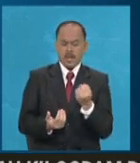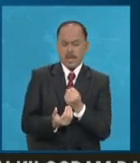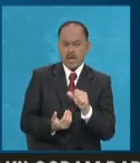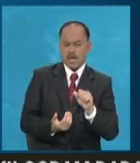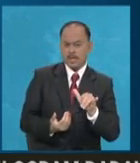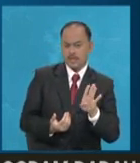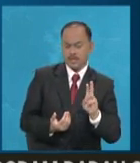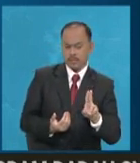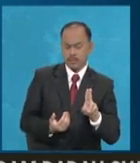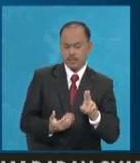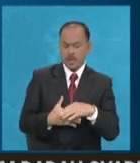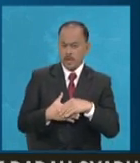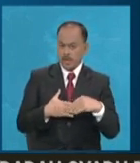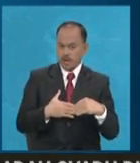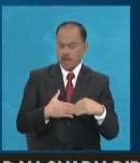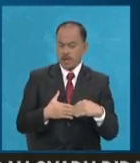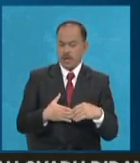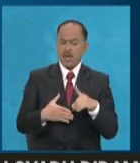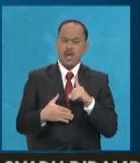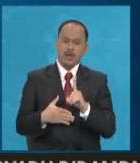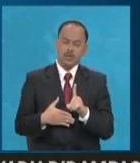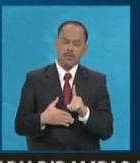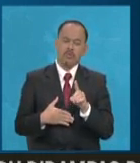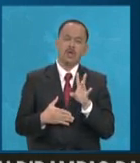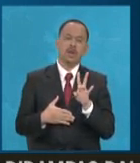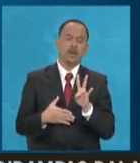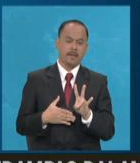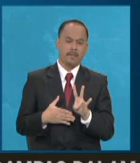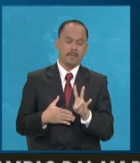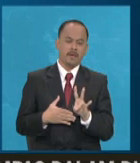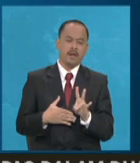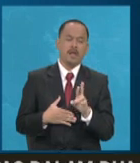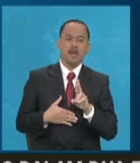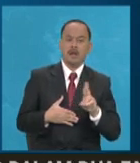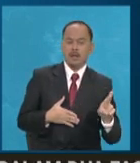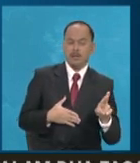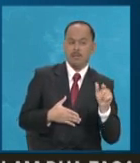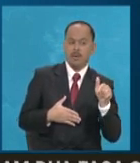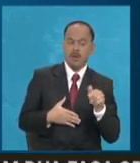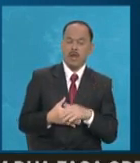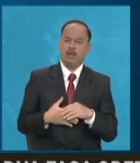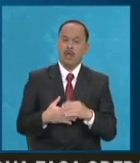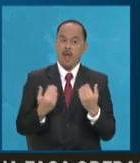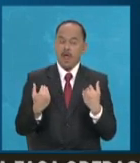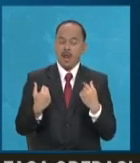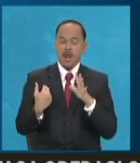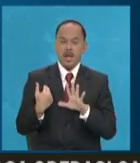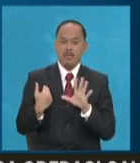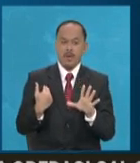dirampas dianggarkan bernilai lebih dari 108.000 dan boleh menampung kira-kira